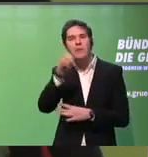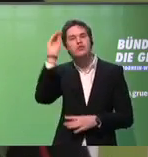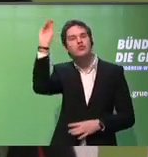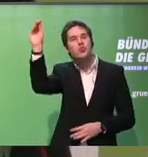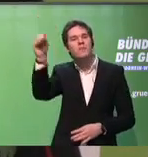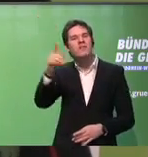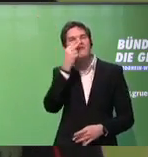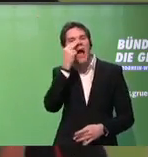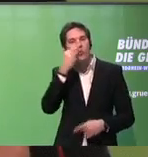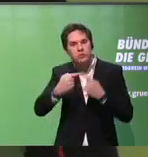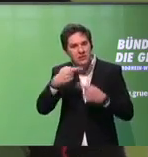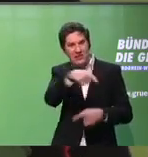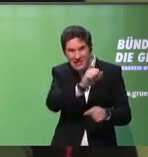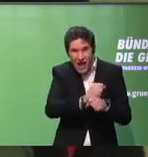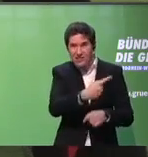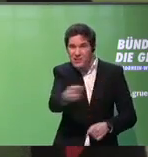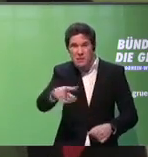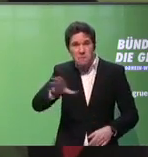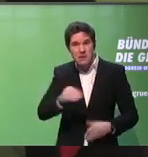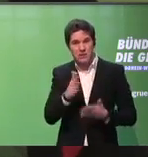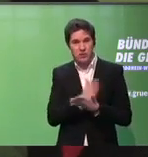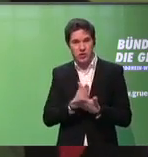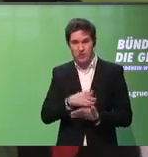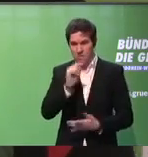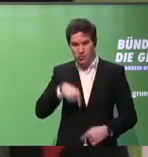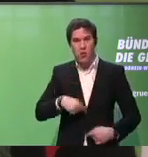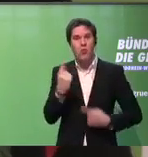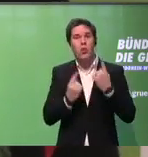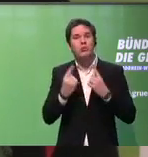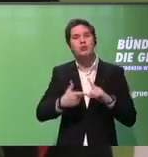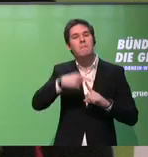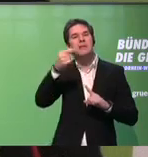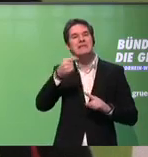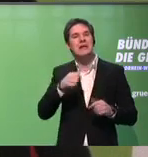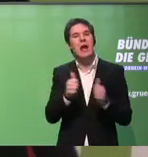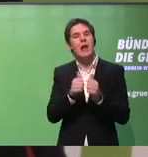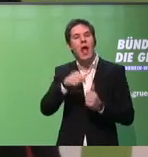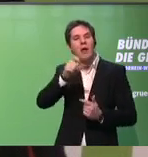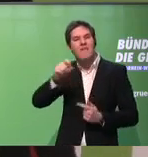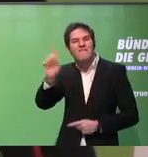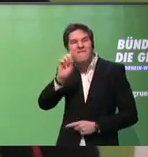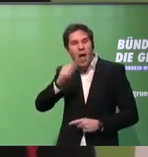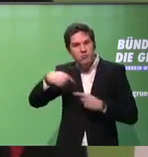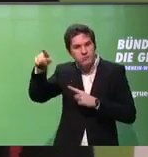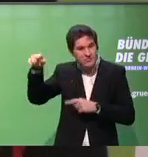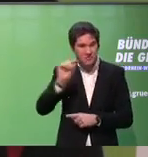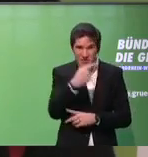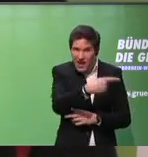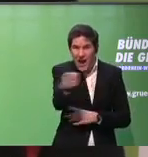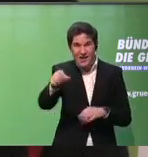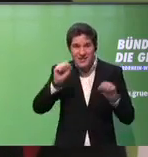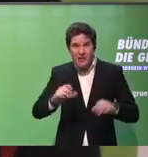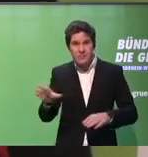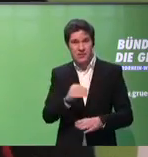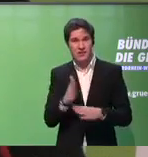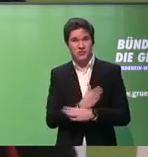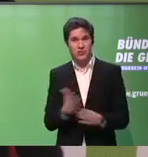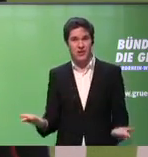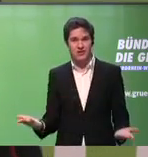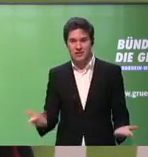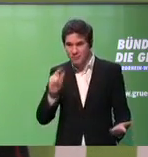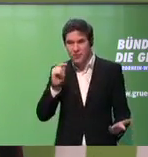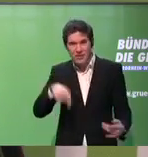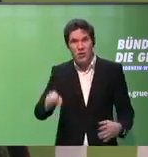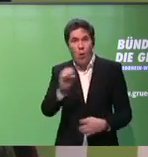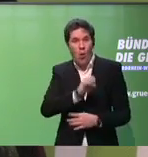Ihr entscheidet, wer grüne europäische Spitzenkandidatin, wer grüne europäischer Spitzenkandidat werden soll. Das ist eine großartige Möglichkeit, was ganz Neues